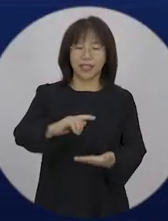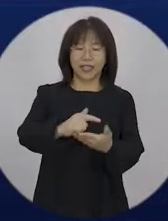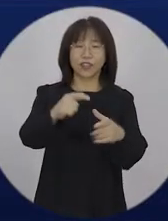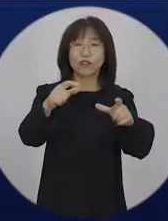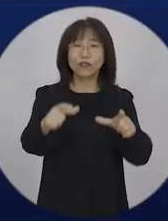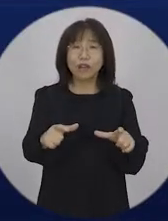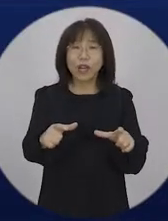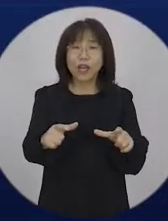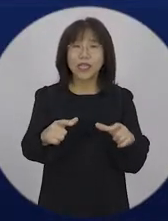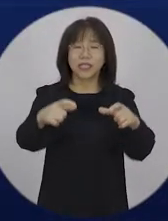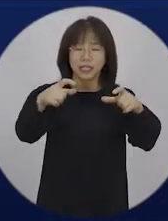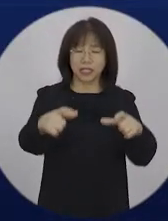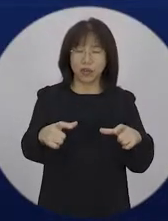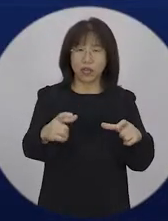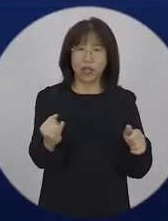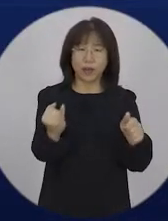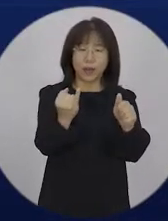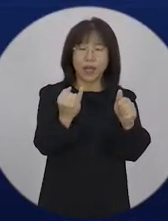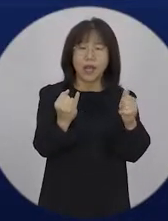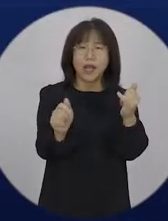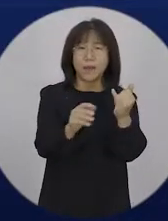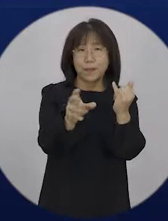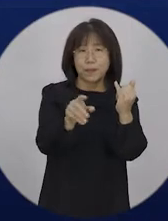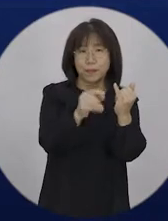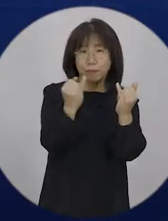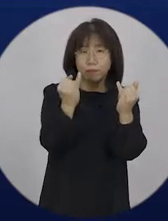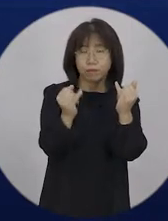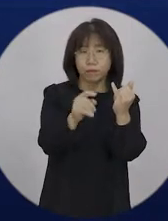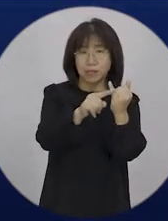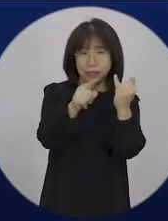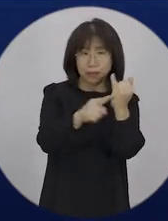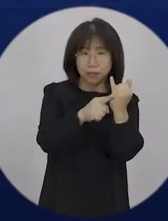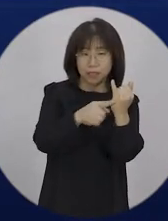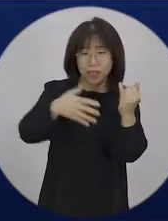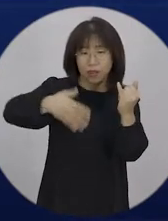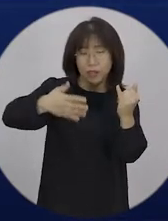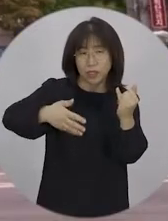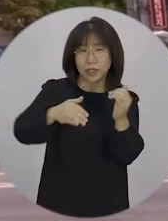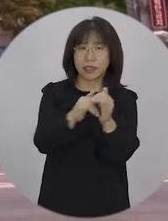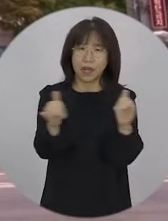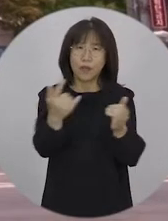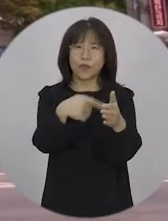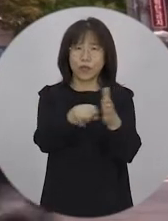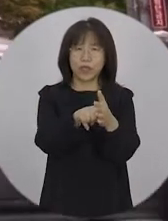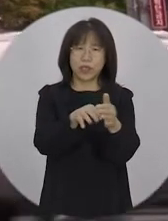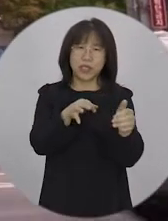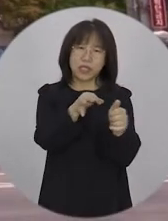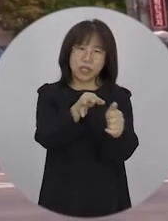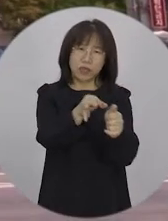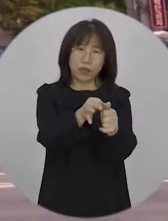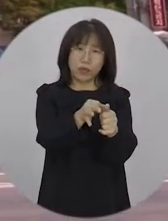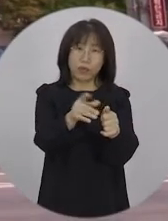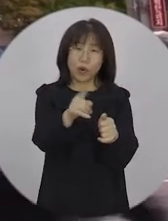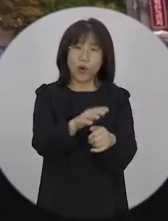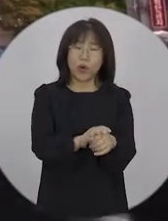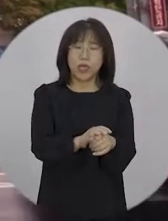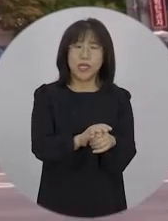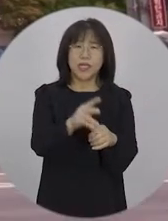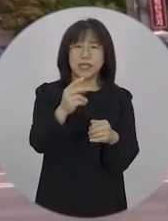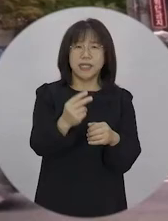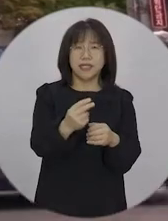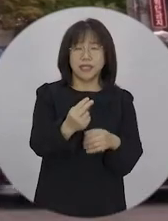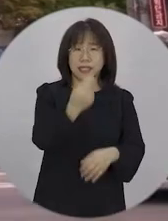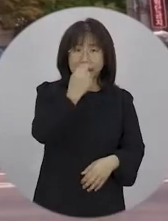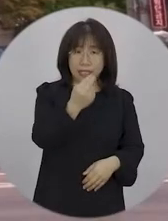강서구가 지역 내 난임부부 에 대한 시술비 를 확대 지원 합니다 지원은 챕 일수 정신 선배 아